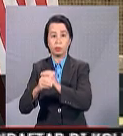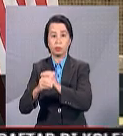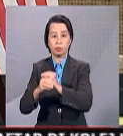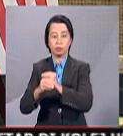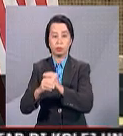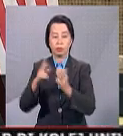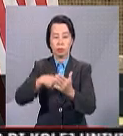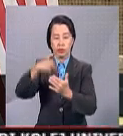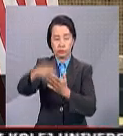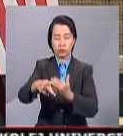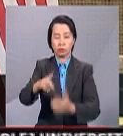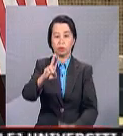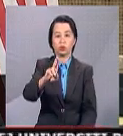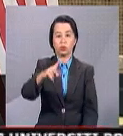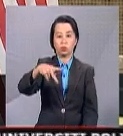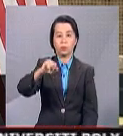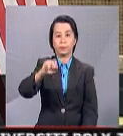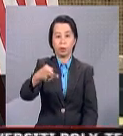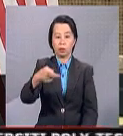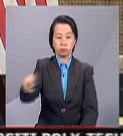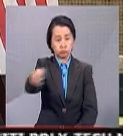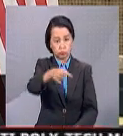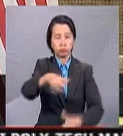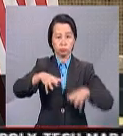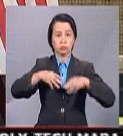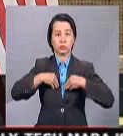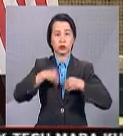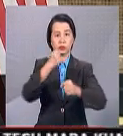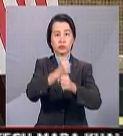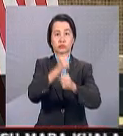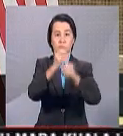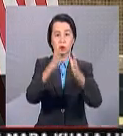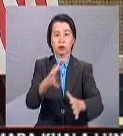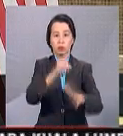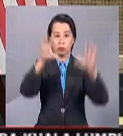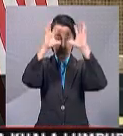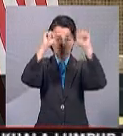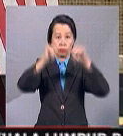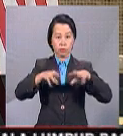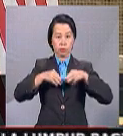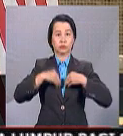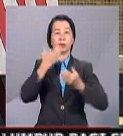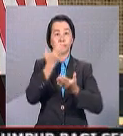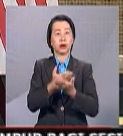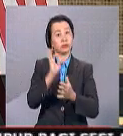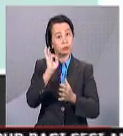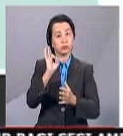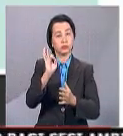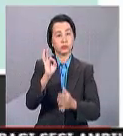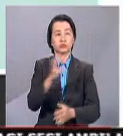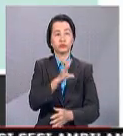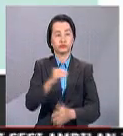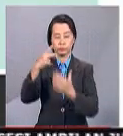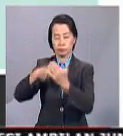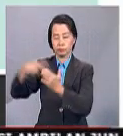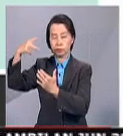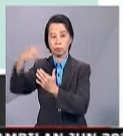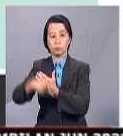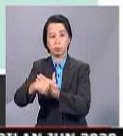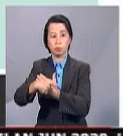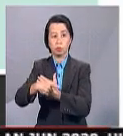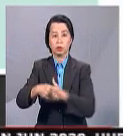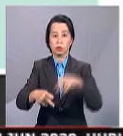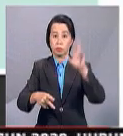program subsidi upah ini telah disambut baik oleh pekerja dan majikan Hai program